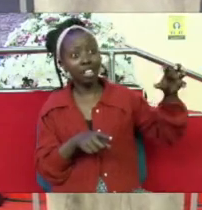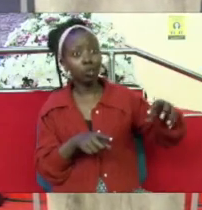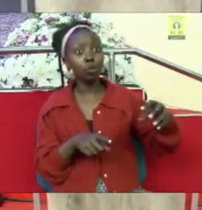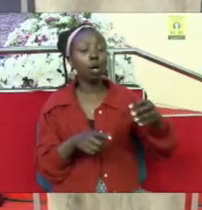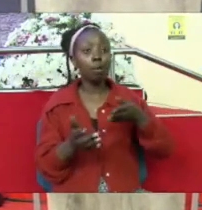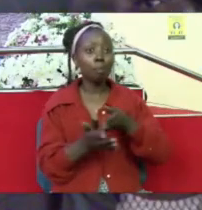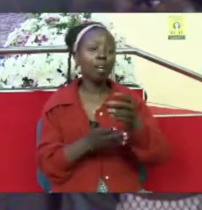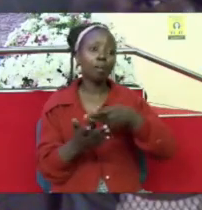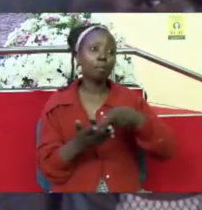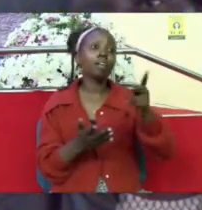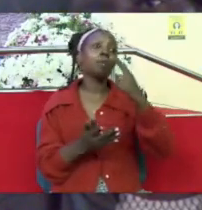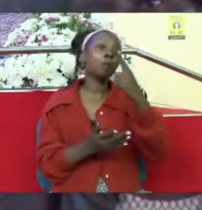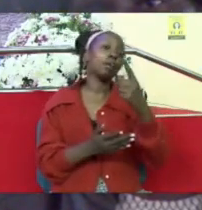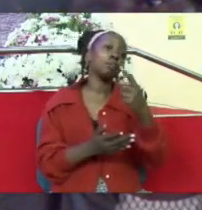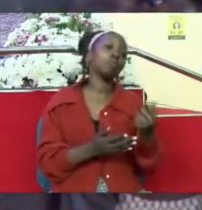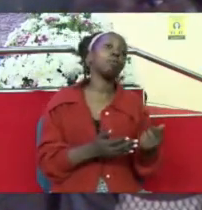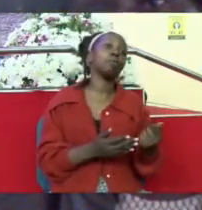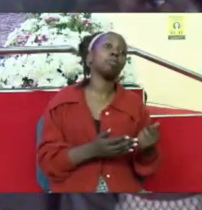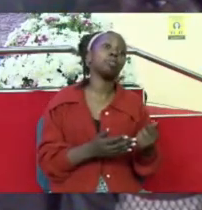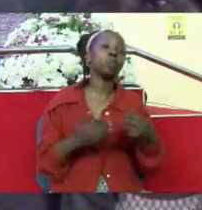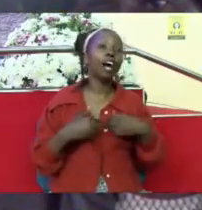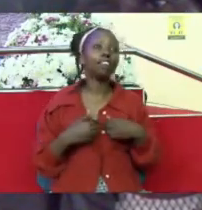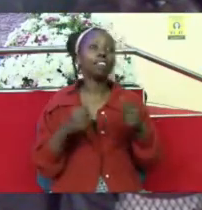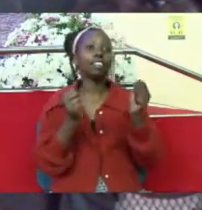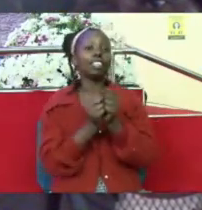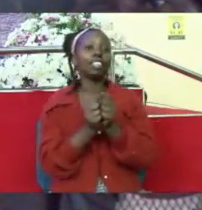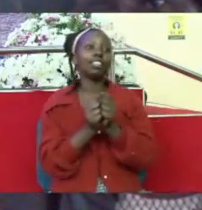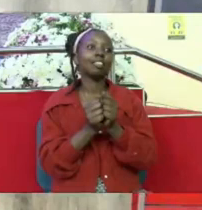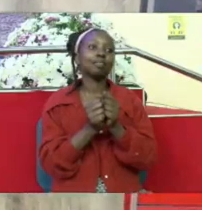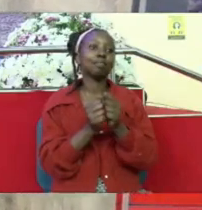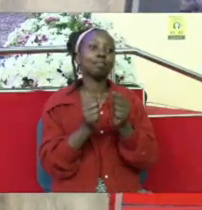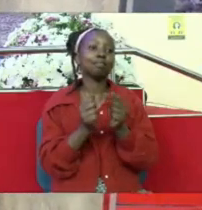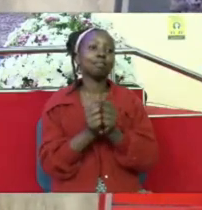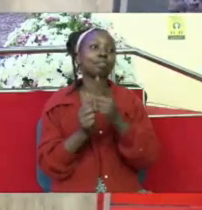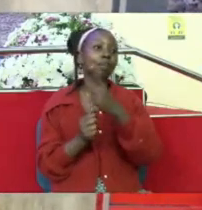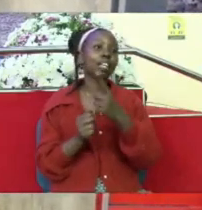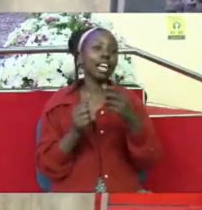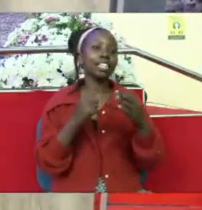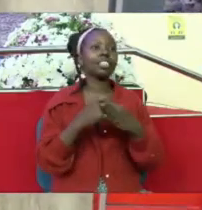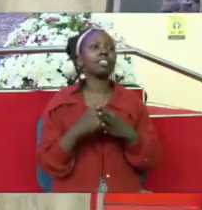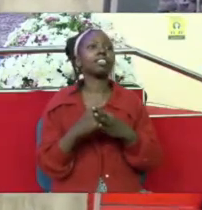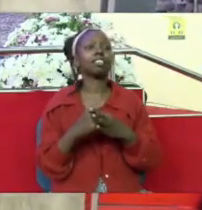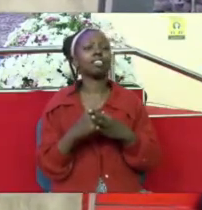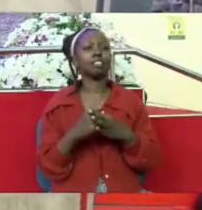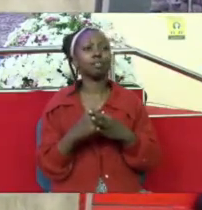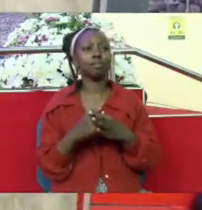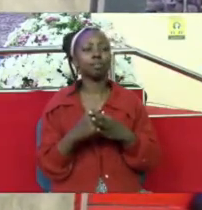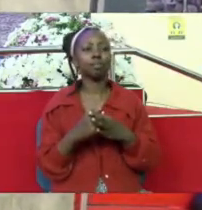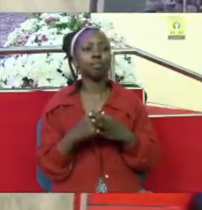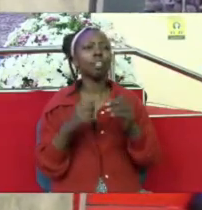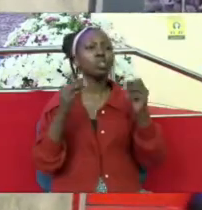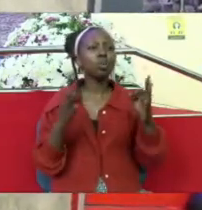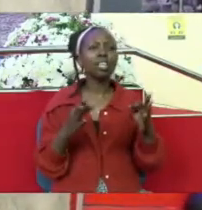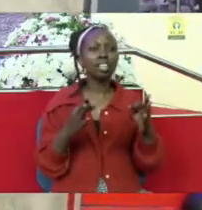say 19 na thumni. Ah. So even you, when you don't have it and somebody comes through for you,